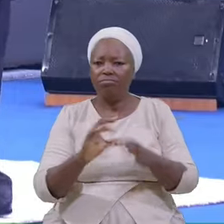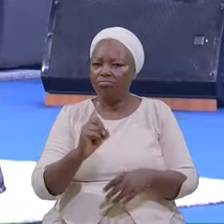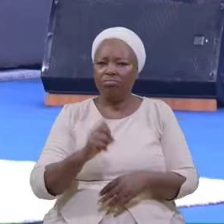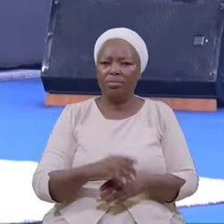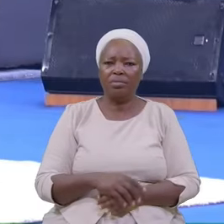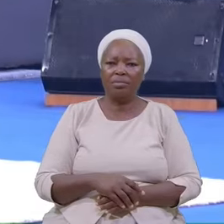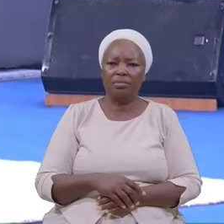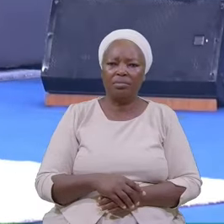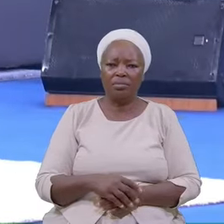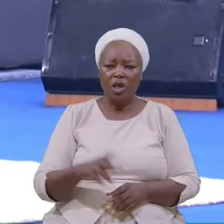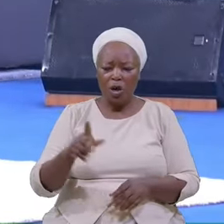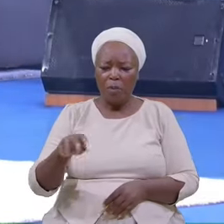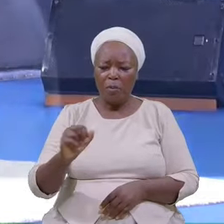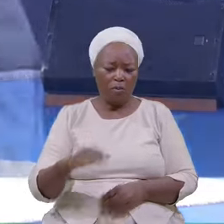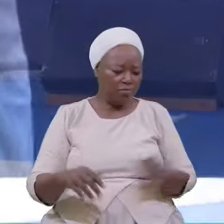physique.